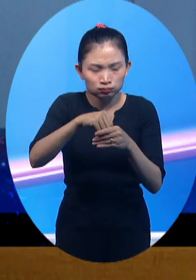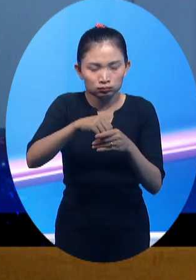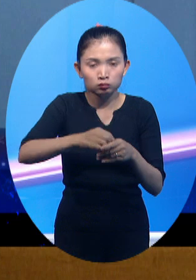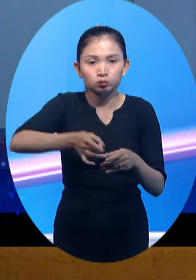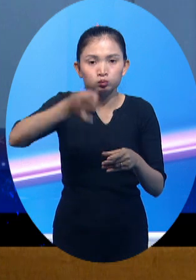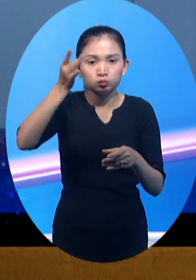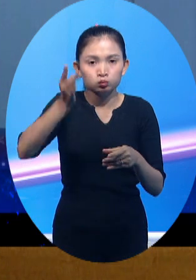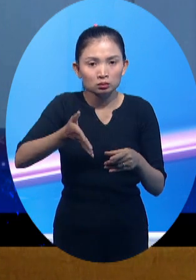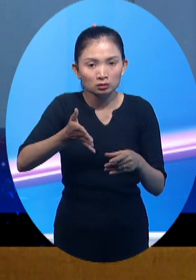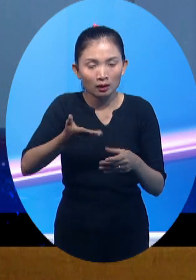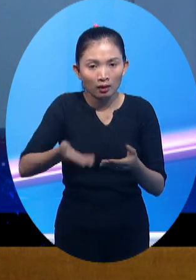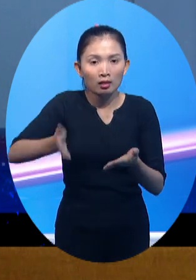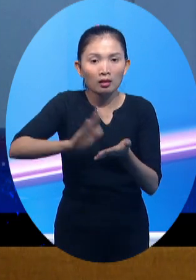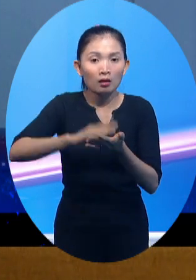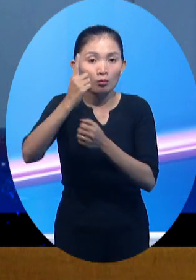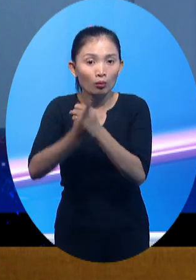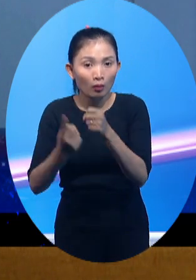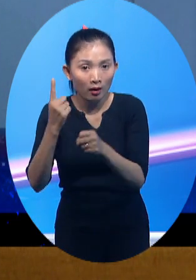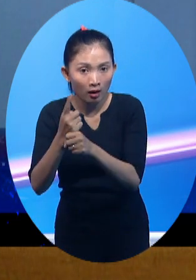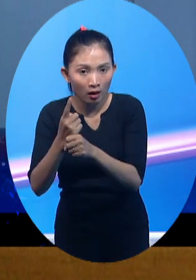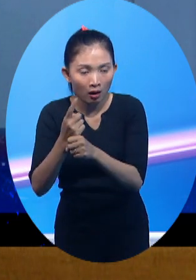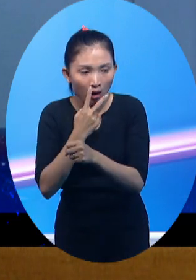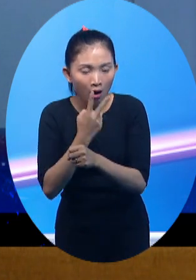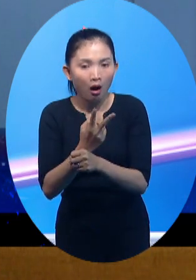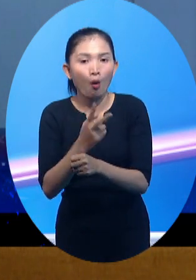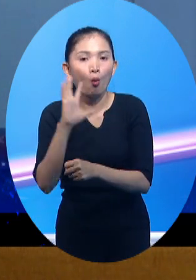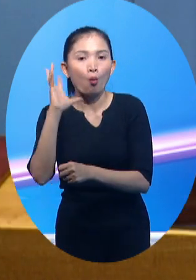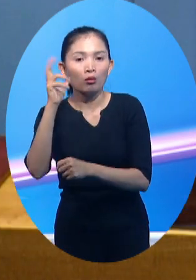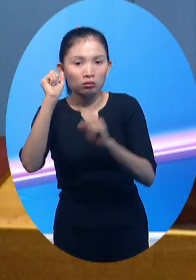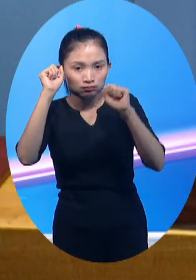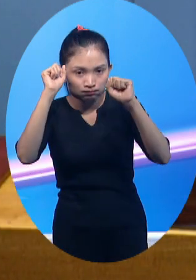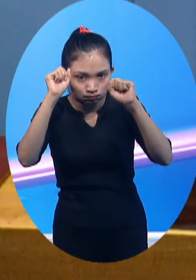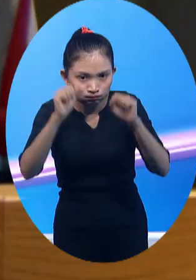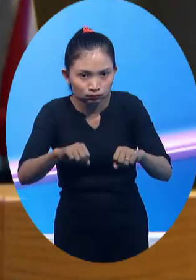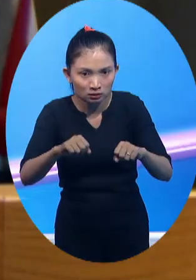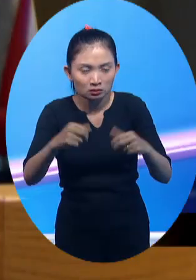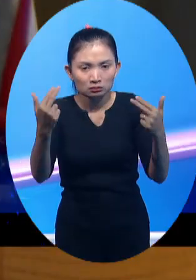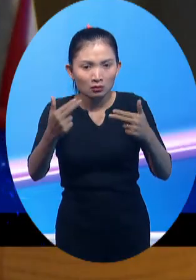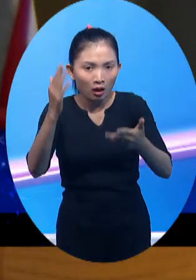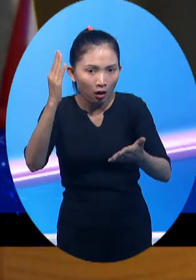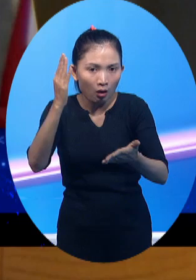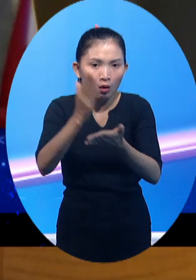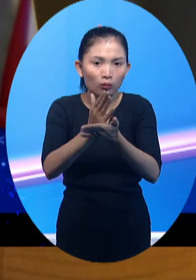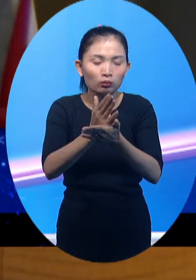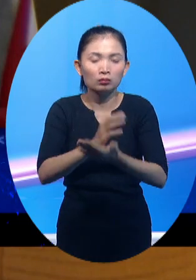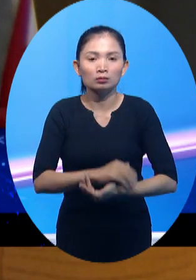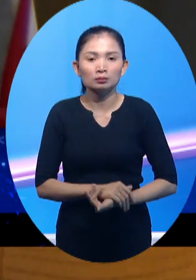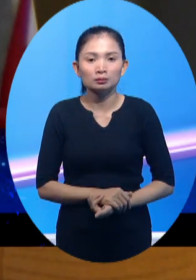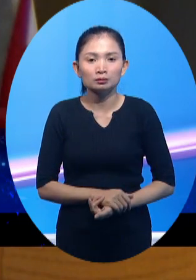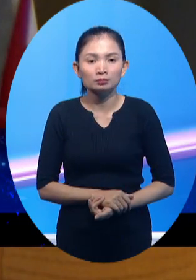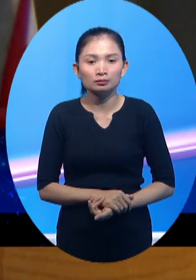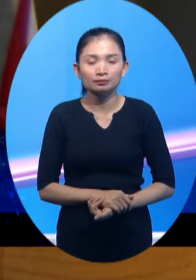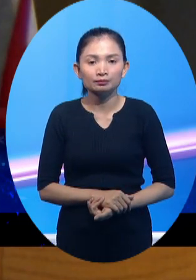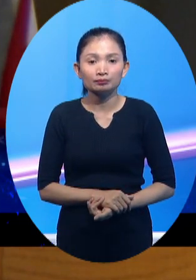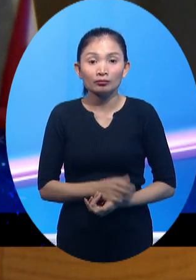đồng quốc tế đối với li ban Đây là thông điệp rõ ràng ủng hộ ổn định và ngừng bắn trong khu vực việc mở rộng nhiệm vụ của unifil